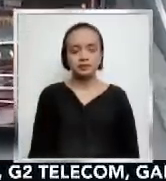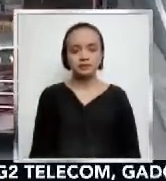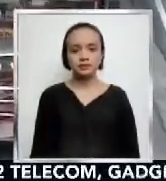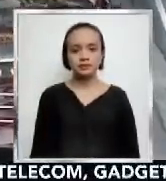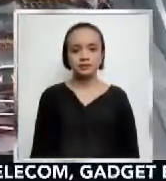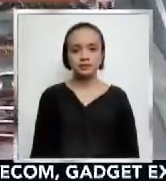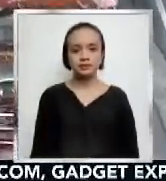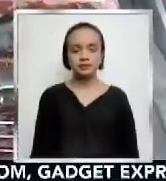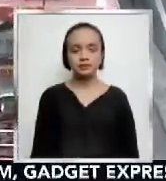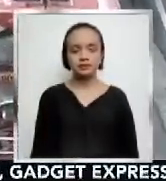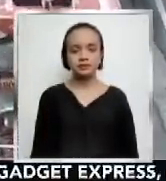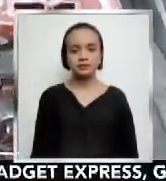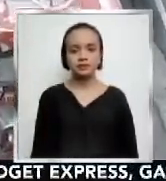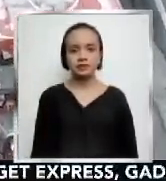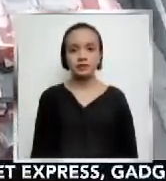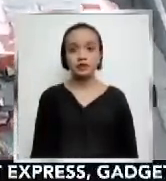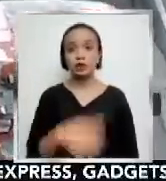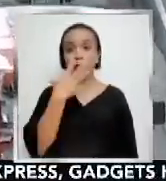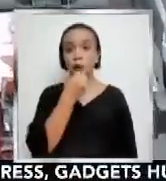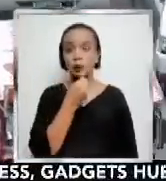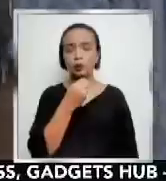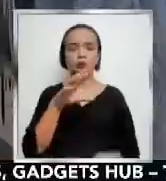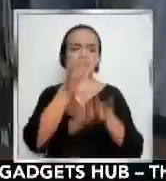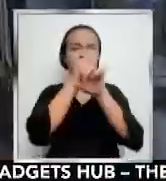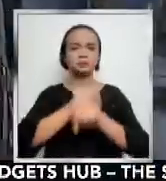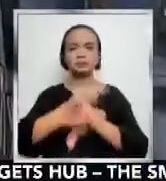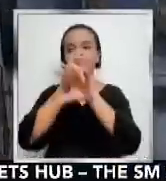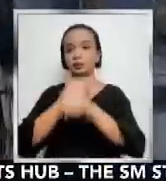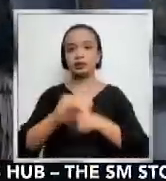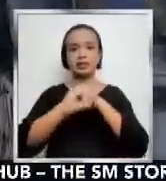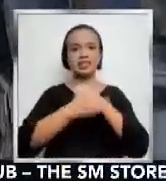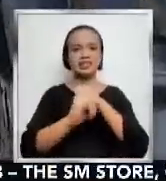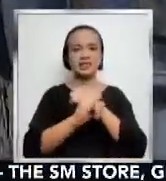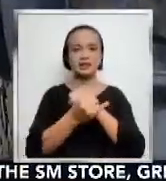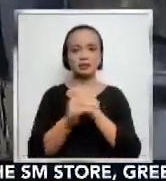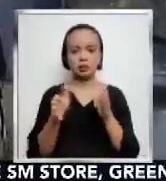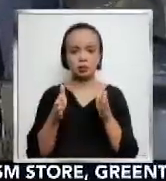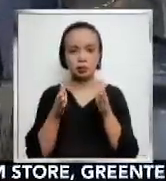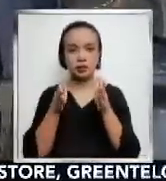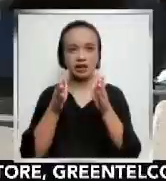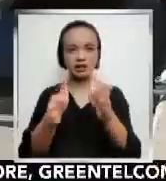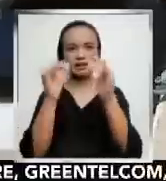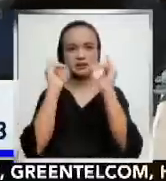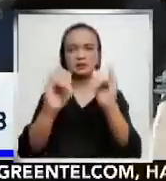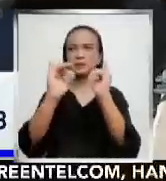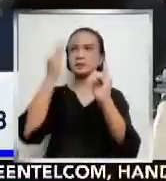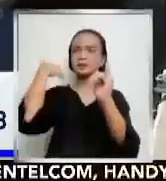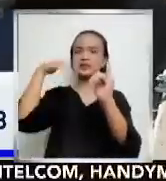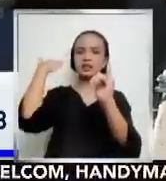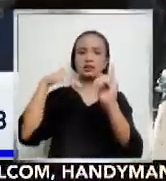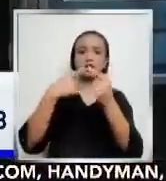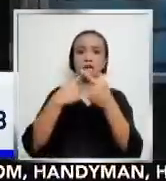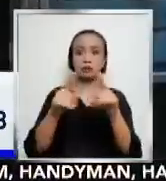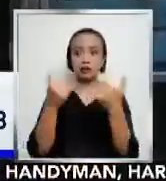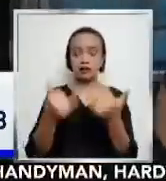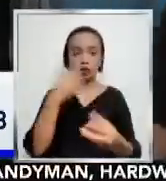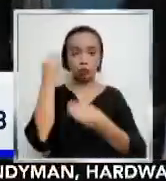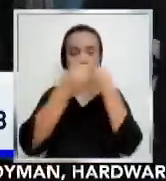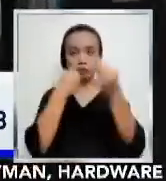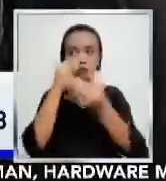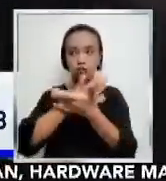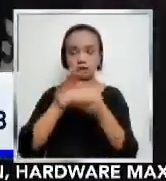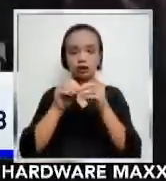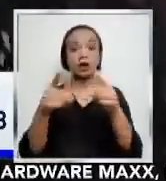Sa mga suki ng jeep na nasanay sa dati mga ruta at nalito ng palitan ng mga ruta nitong pandemya, good news dahil balik na ang